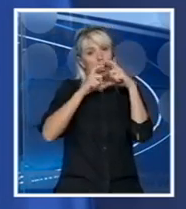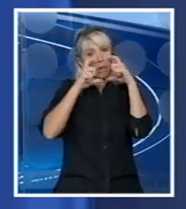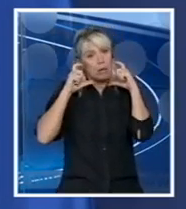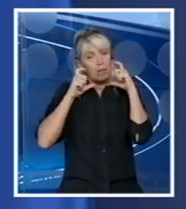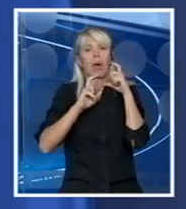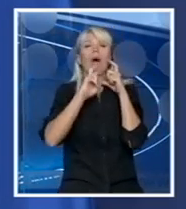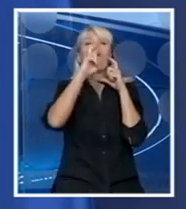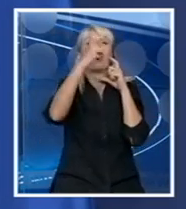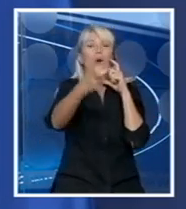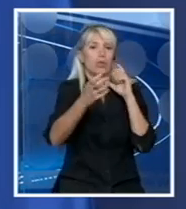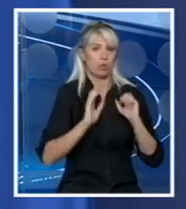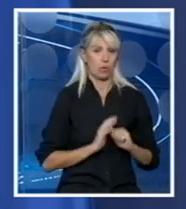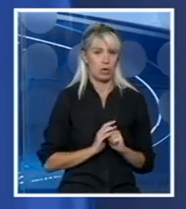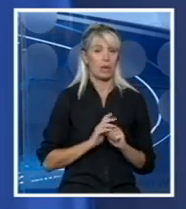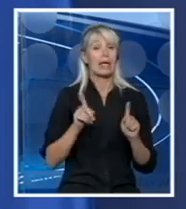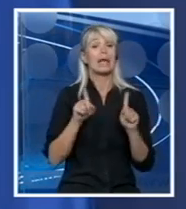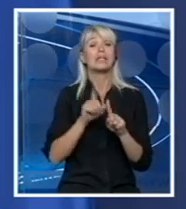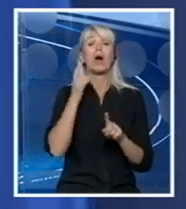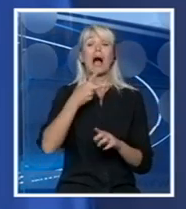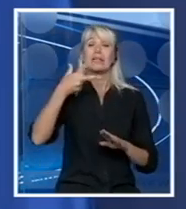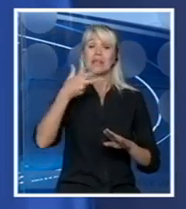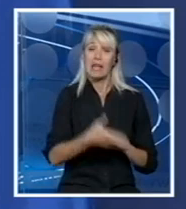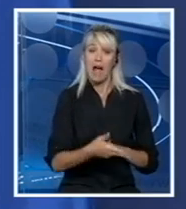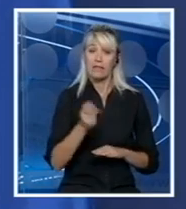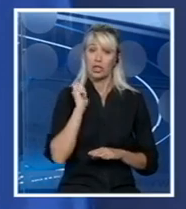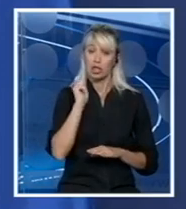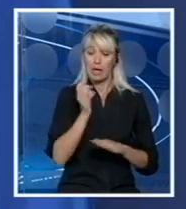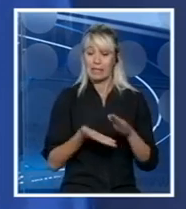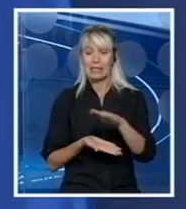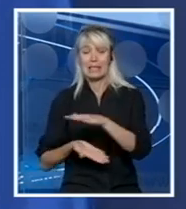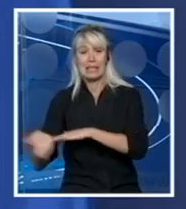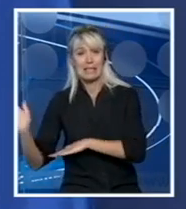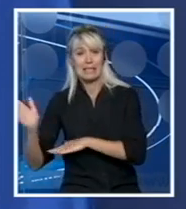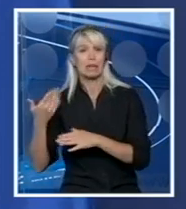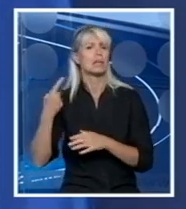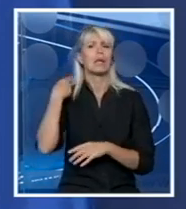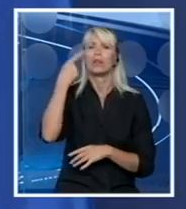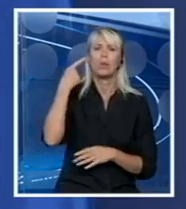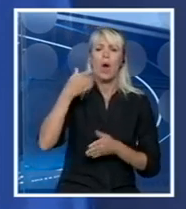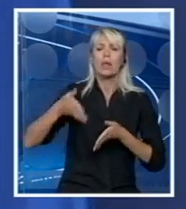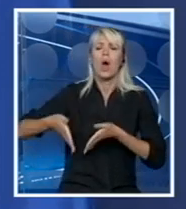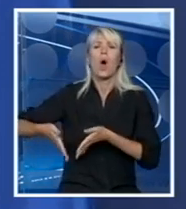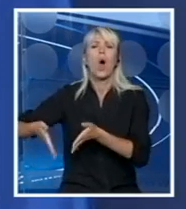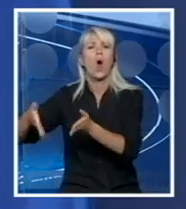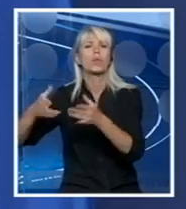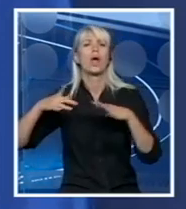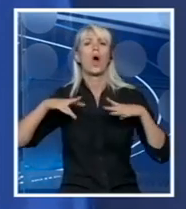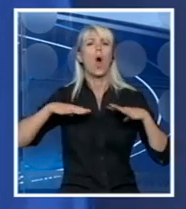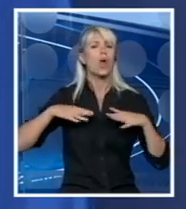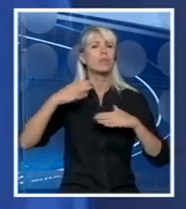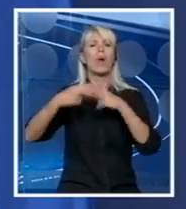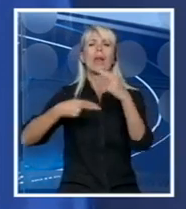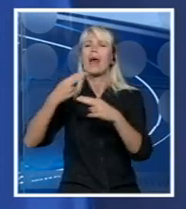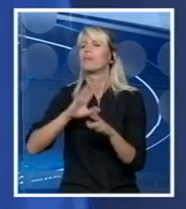važi kada izlazi iz učionice, bilo u hol, bilo u toalet, bilo u dvorište.